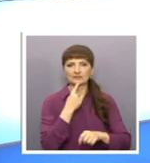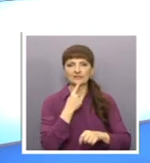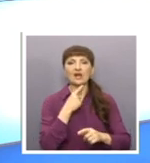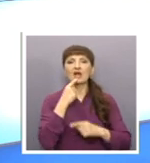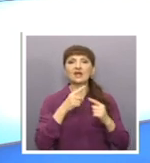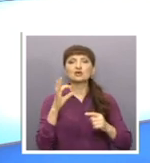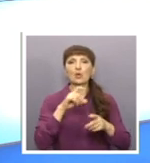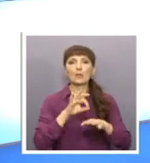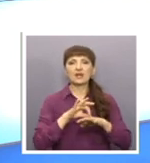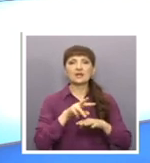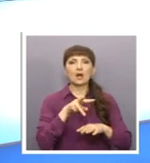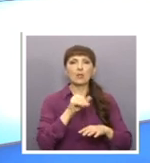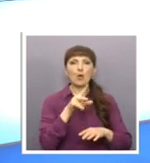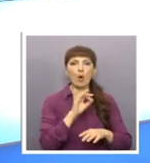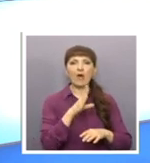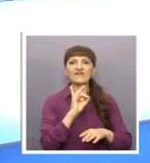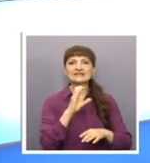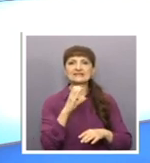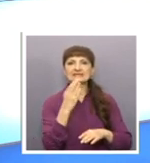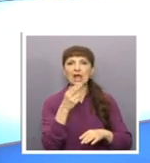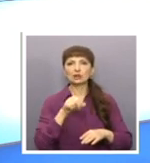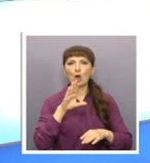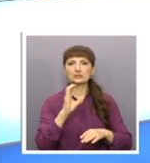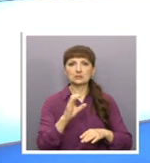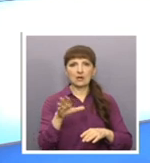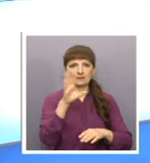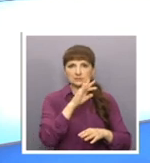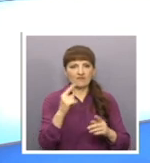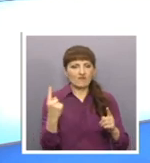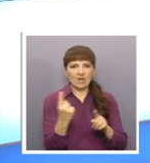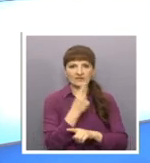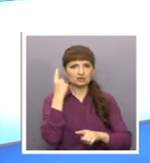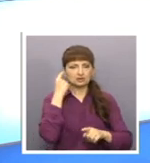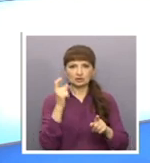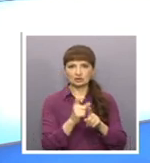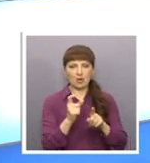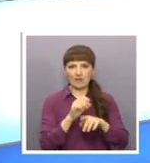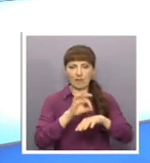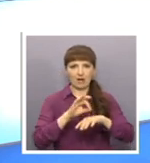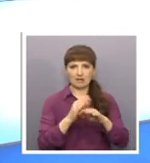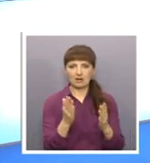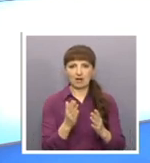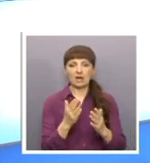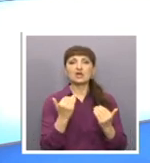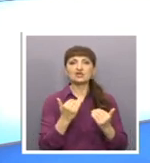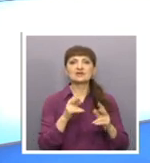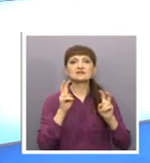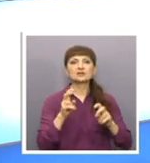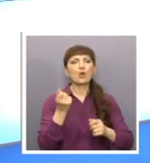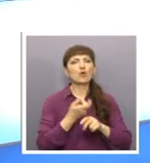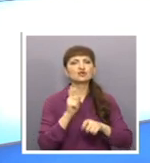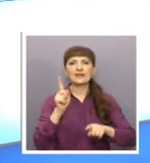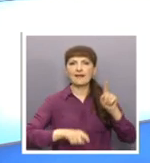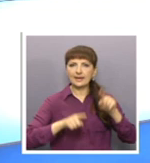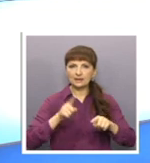Речь идет о муковисцидозе. Уверен, многие из вас впервые слышит об этом заболевании. Сейчас оно считается редким у